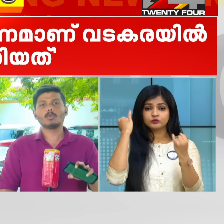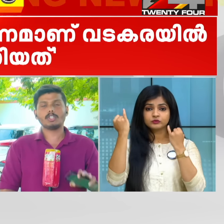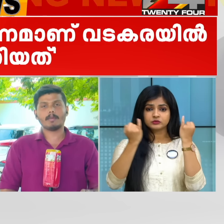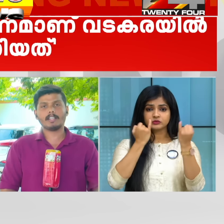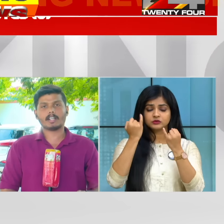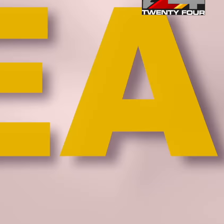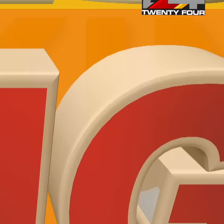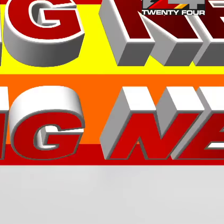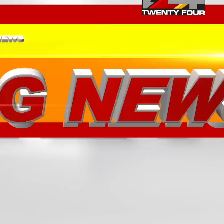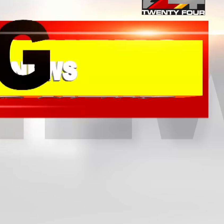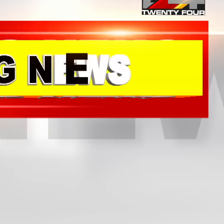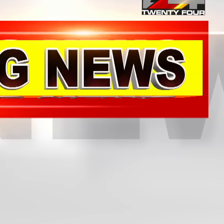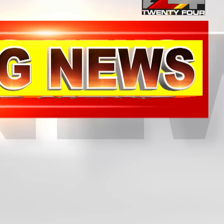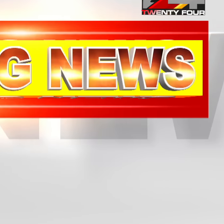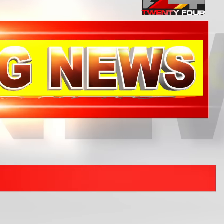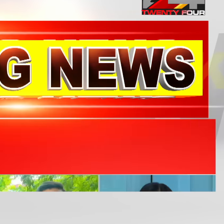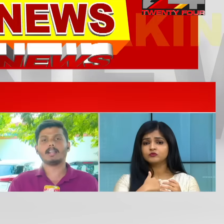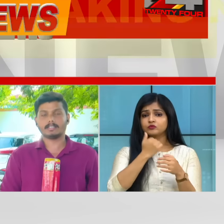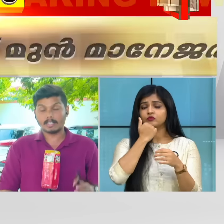ഊർജിതമായി നടക്കുന്നുണ്ട്. താൻ